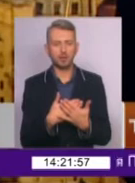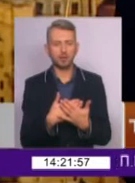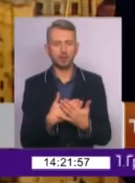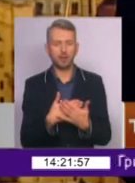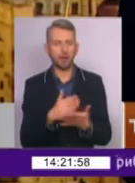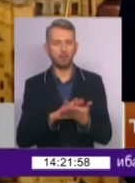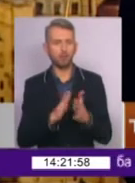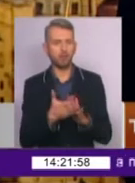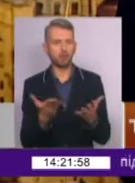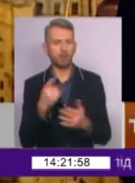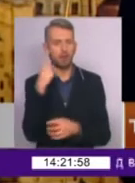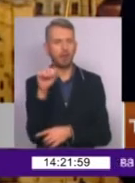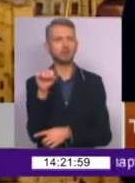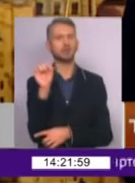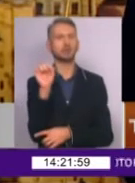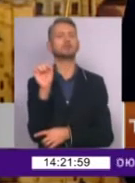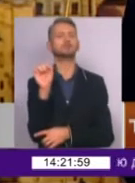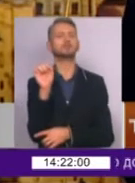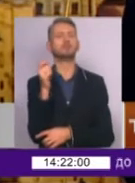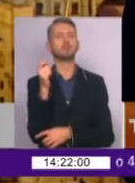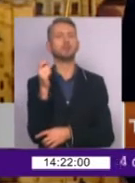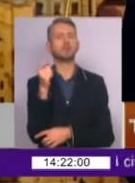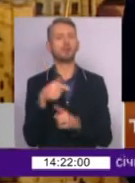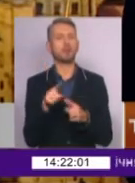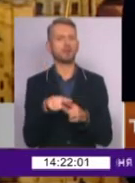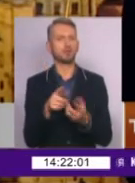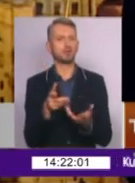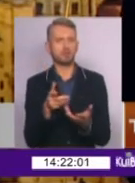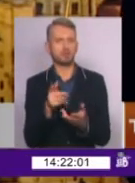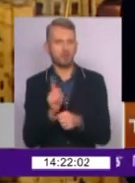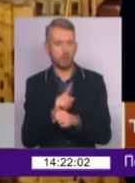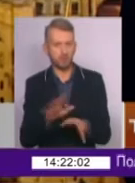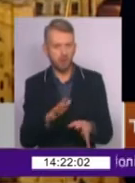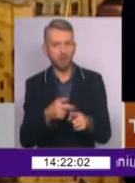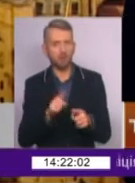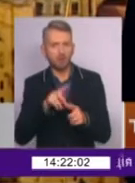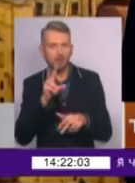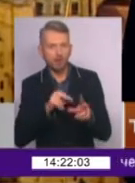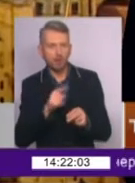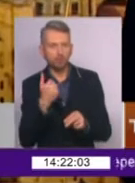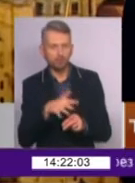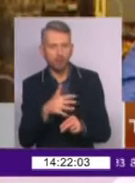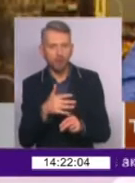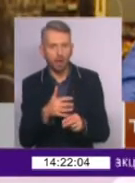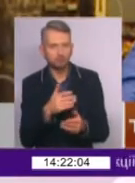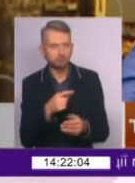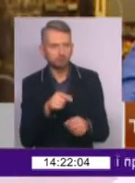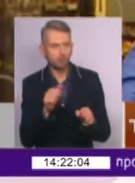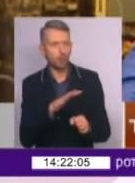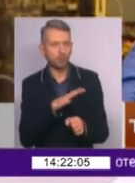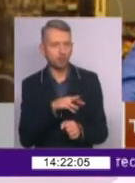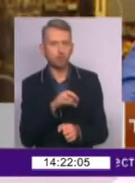пози. Так вона теж вважається не ранньою вже ознакою, коли вже процес триває деякий час, але в